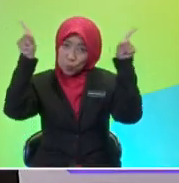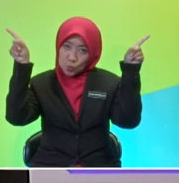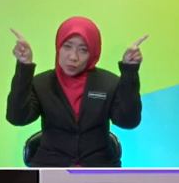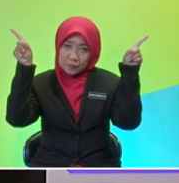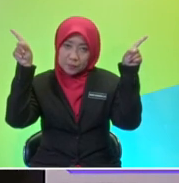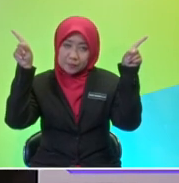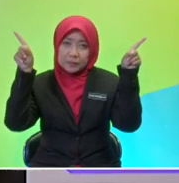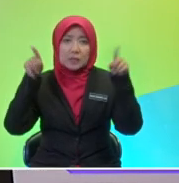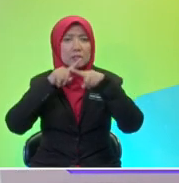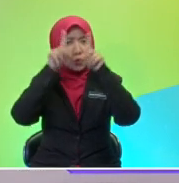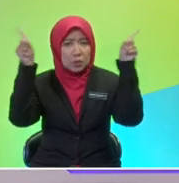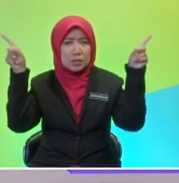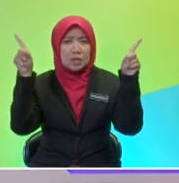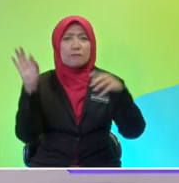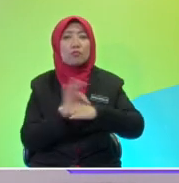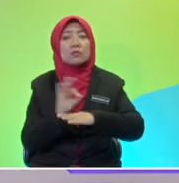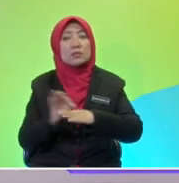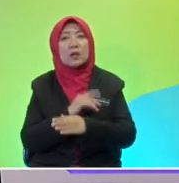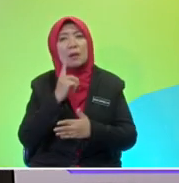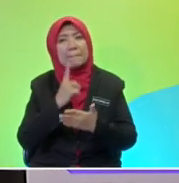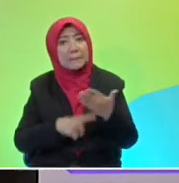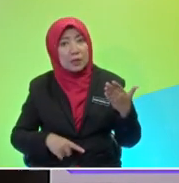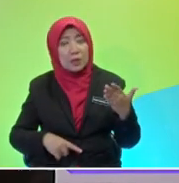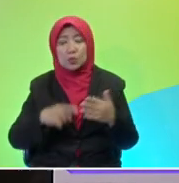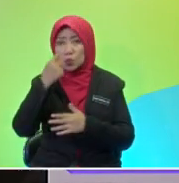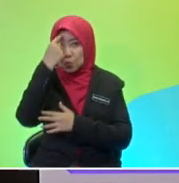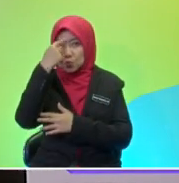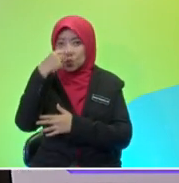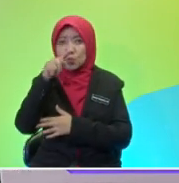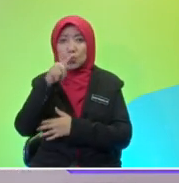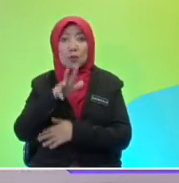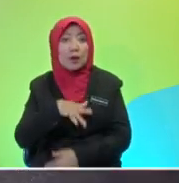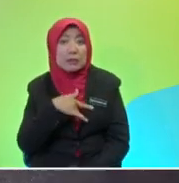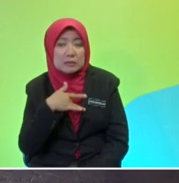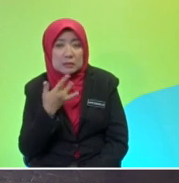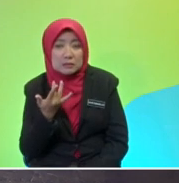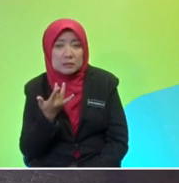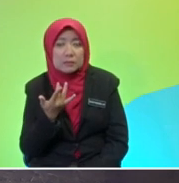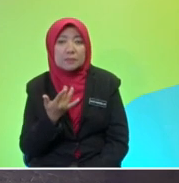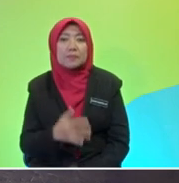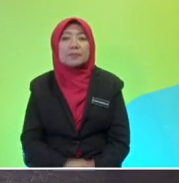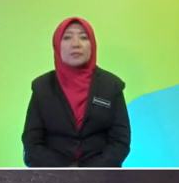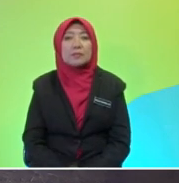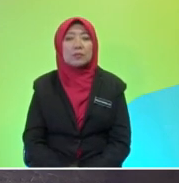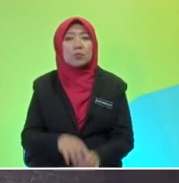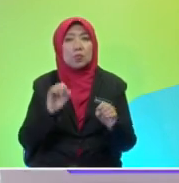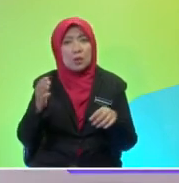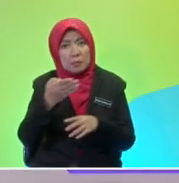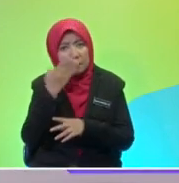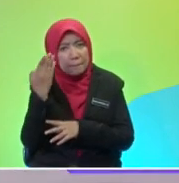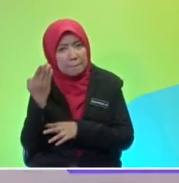susu enggak nih fungsinya untuk sebagai Rasul ini